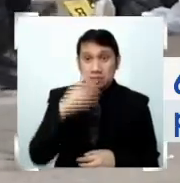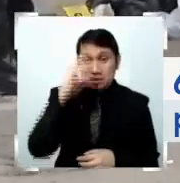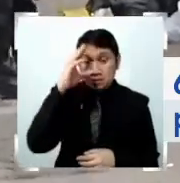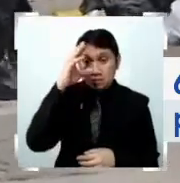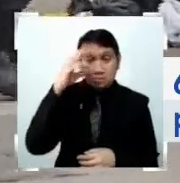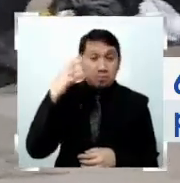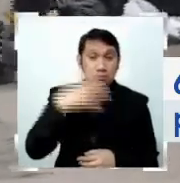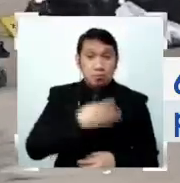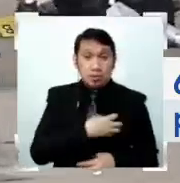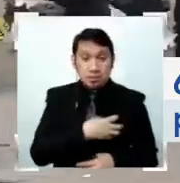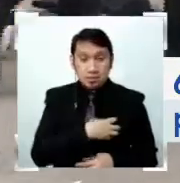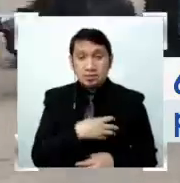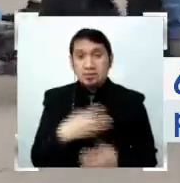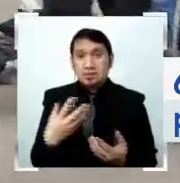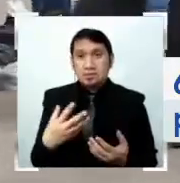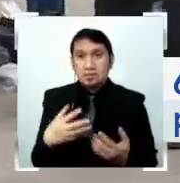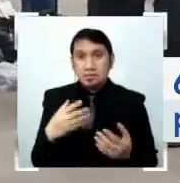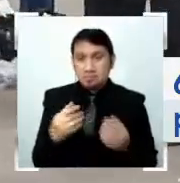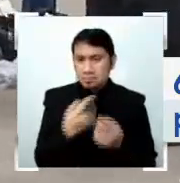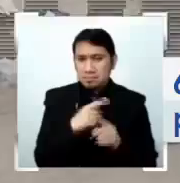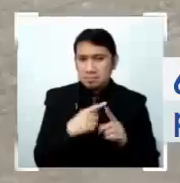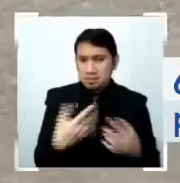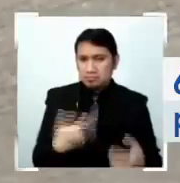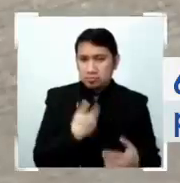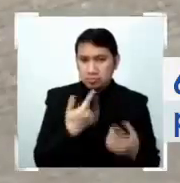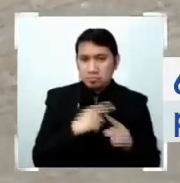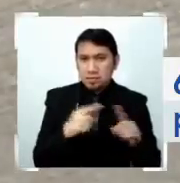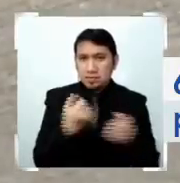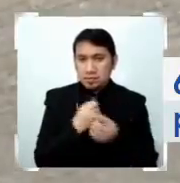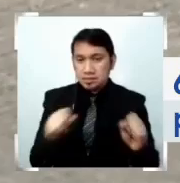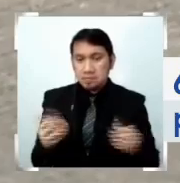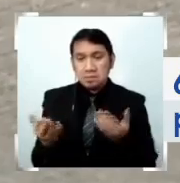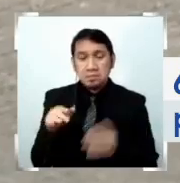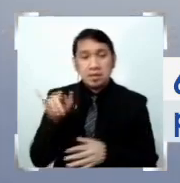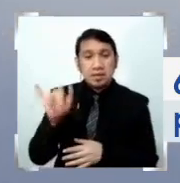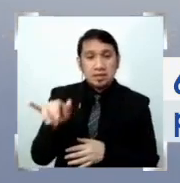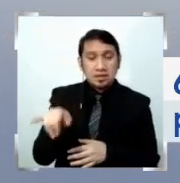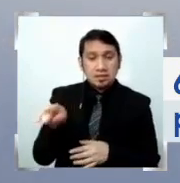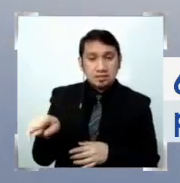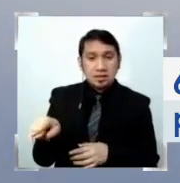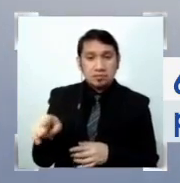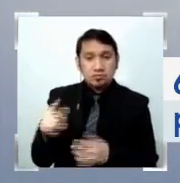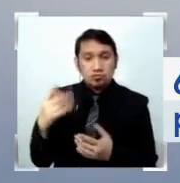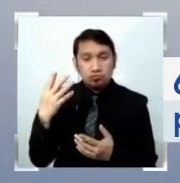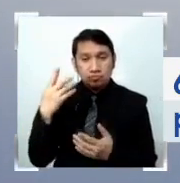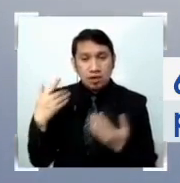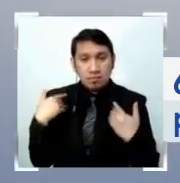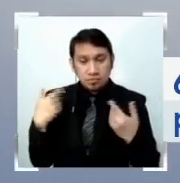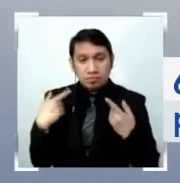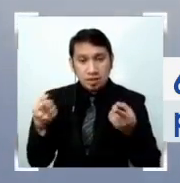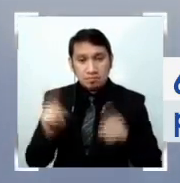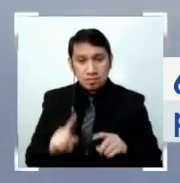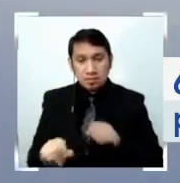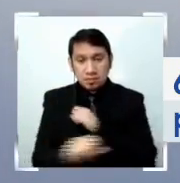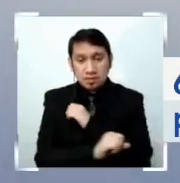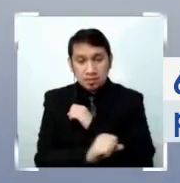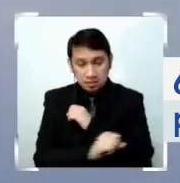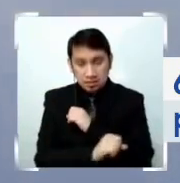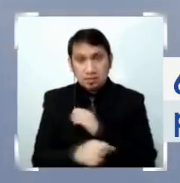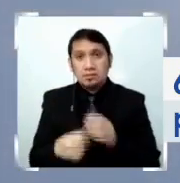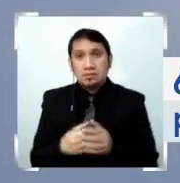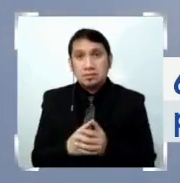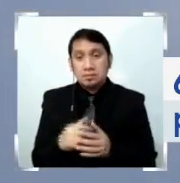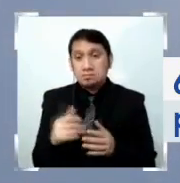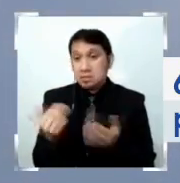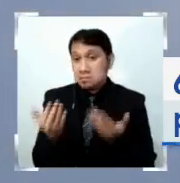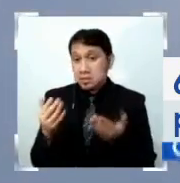ng mga napatay ang itinuturong utak sa serye ng robbery holdup sa Central Luzon at Calabar Zone. Posibleng kasabwat daw nila ang mga nanloob noong isang linggo